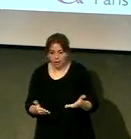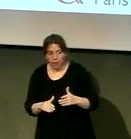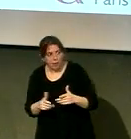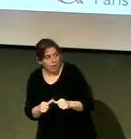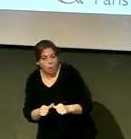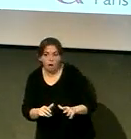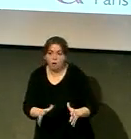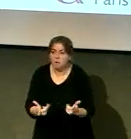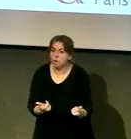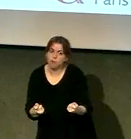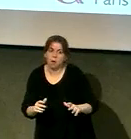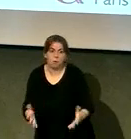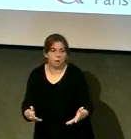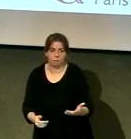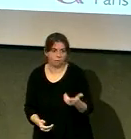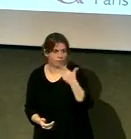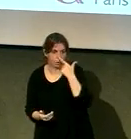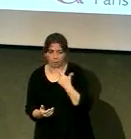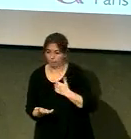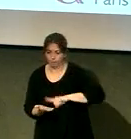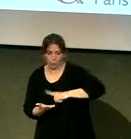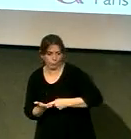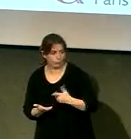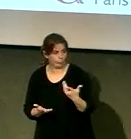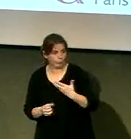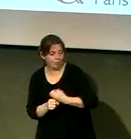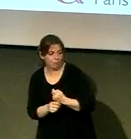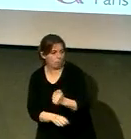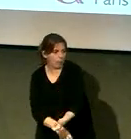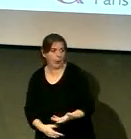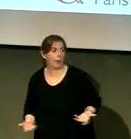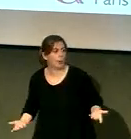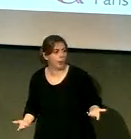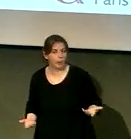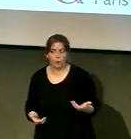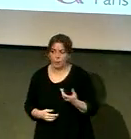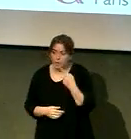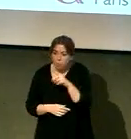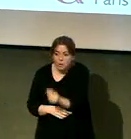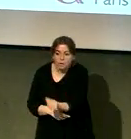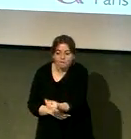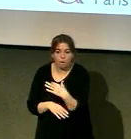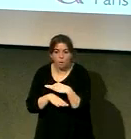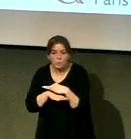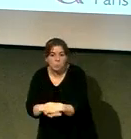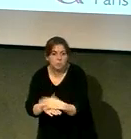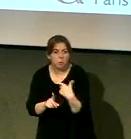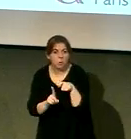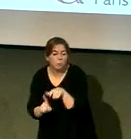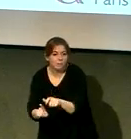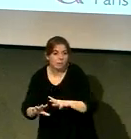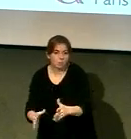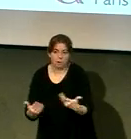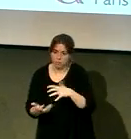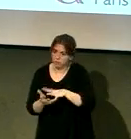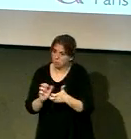pas grand-chose après l'accouchement, avec les enfants. C'est assez complexe, difficile.